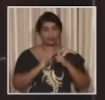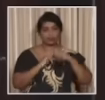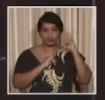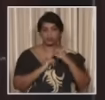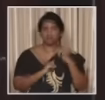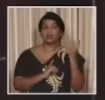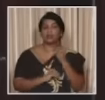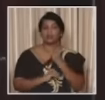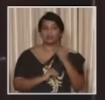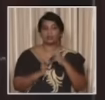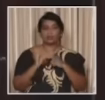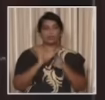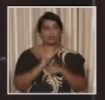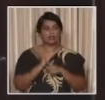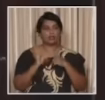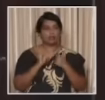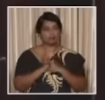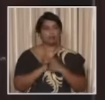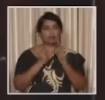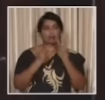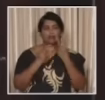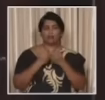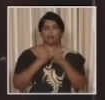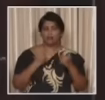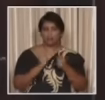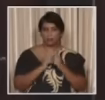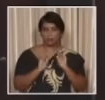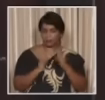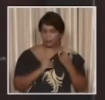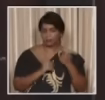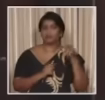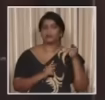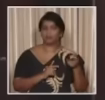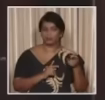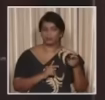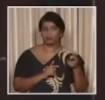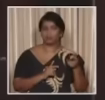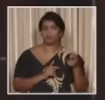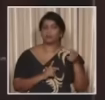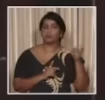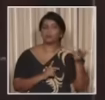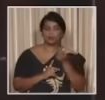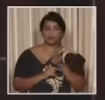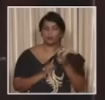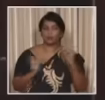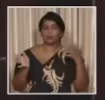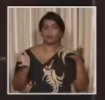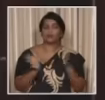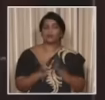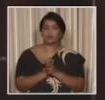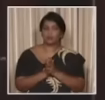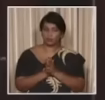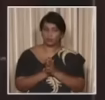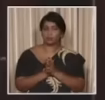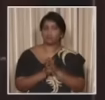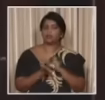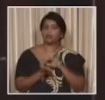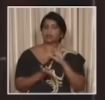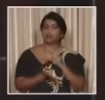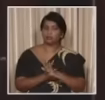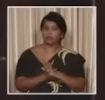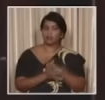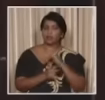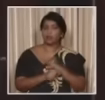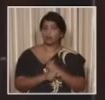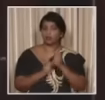vishwavidyala deka 52 kin ananyata deka kin arambha unu pavatme tiyena me deka ekabaddha kirime thiranayak